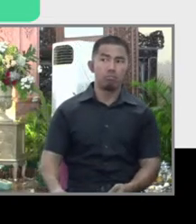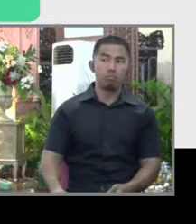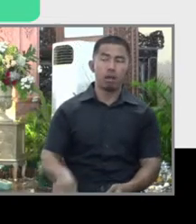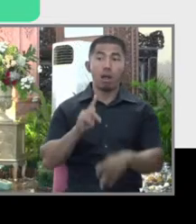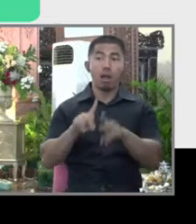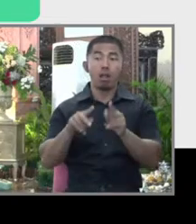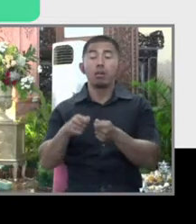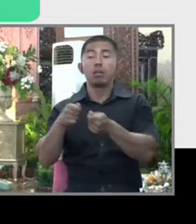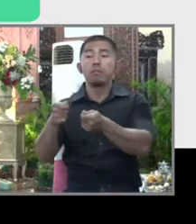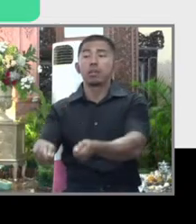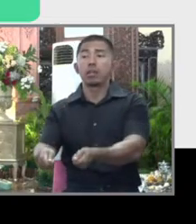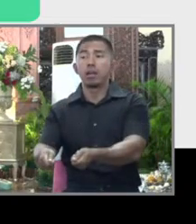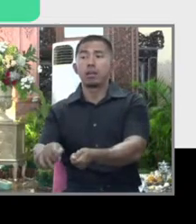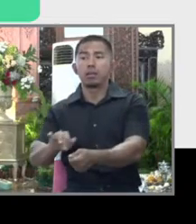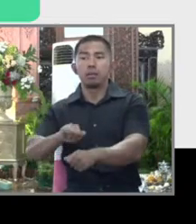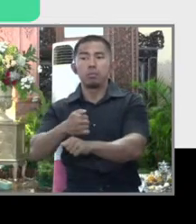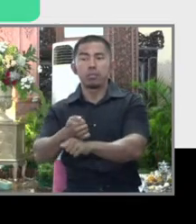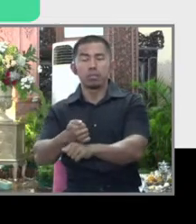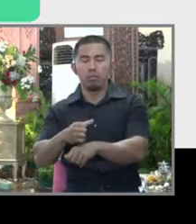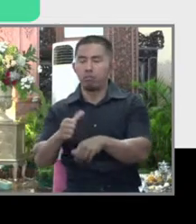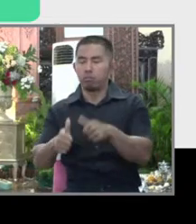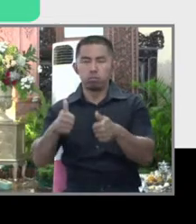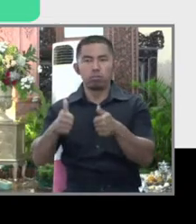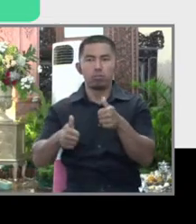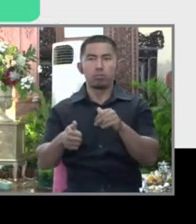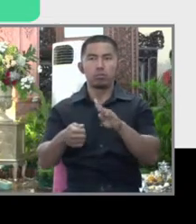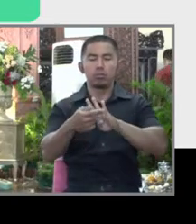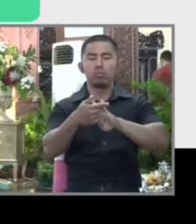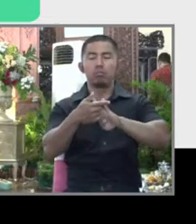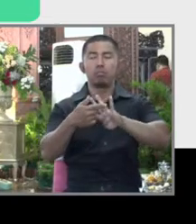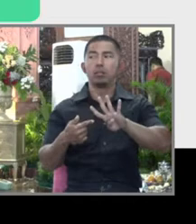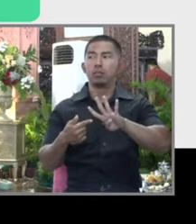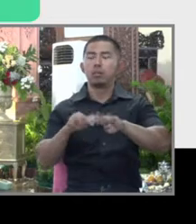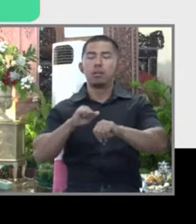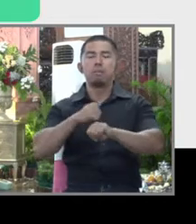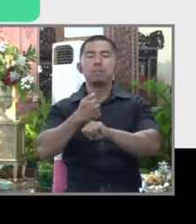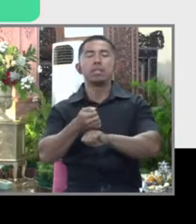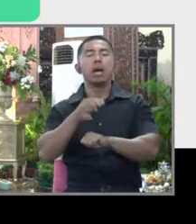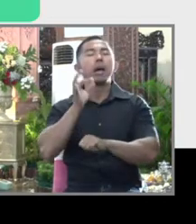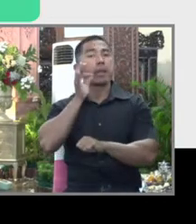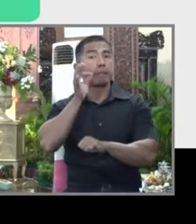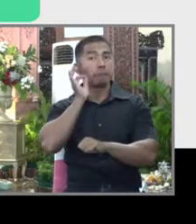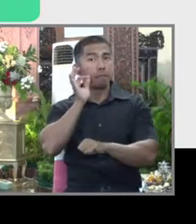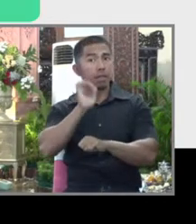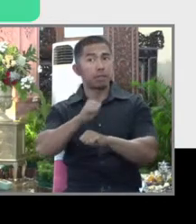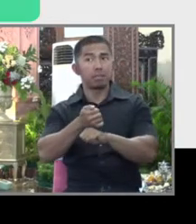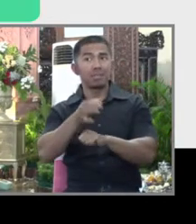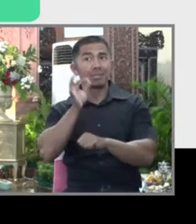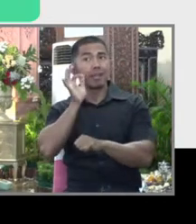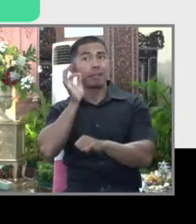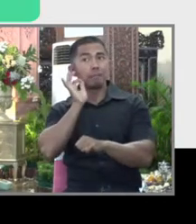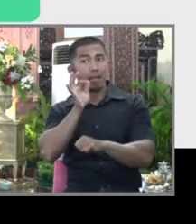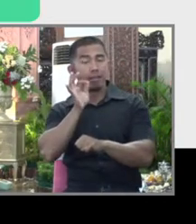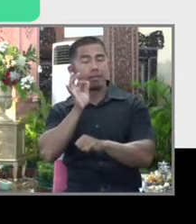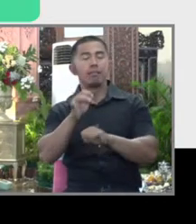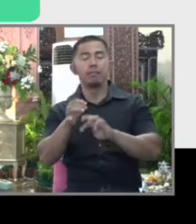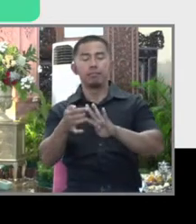berikan kepada mereka betapa luar biasanya mereka bisa bersyukur bisa menghemat Kita menginap